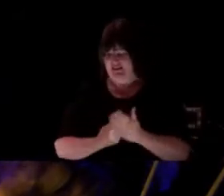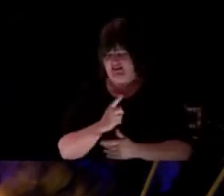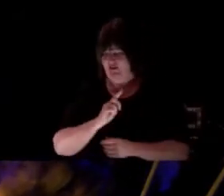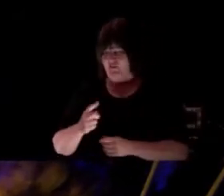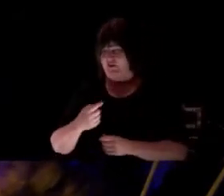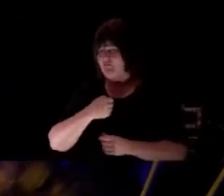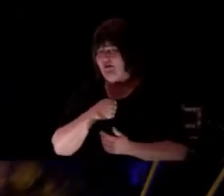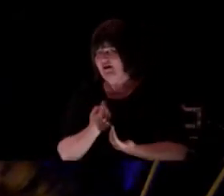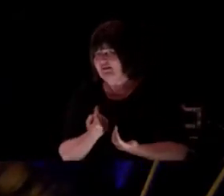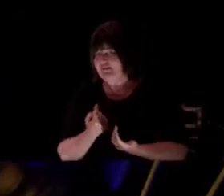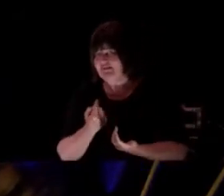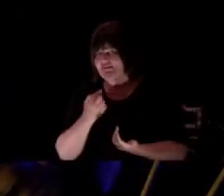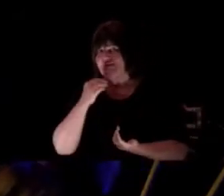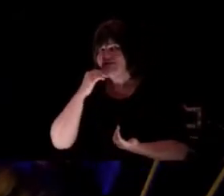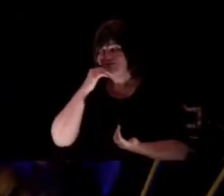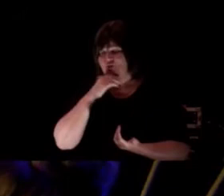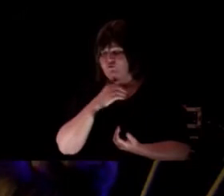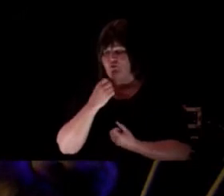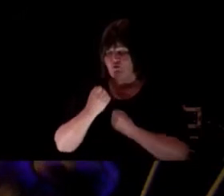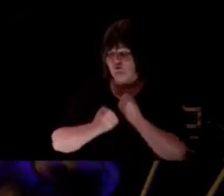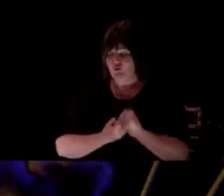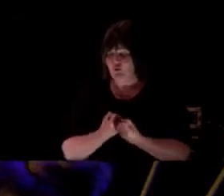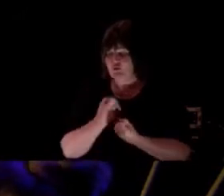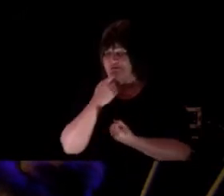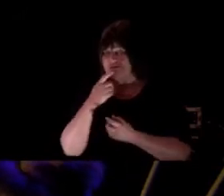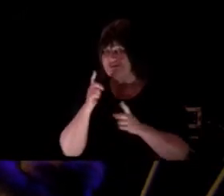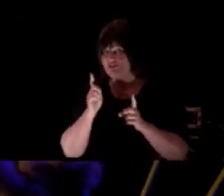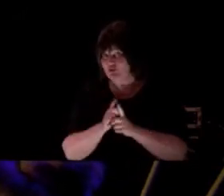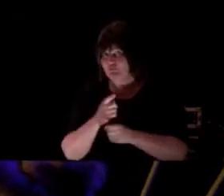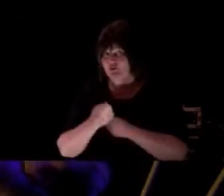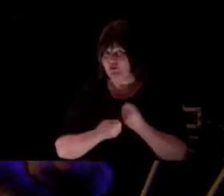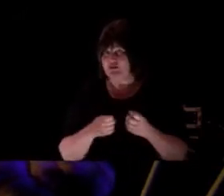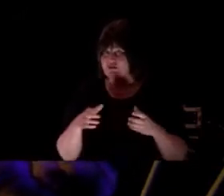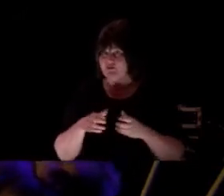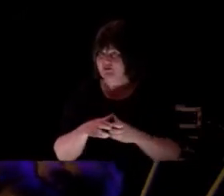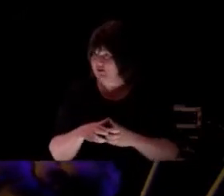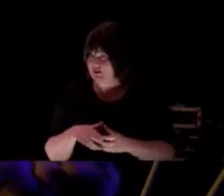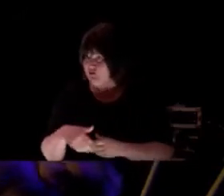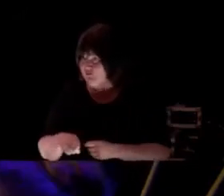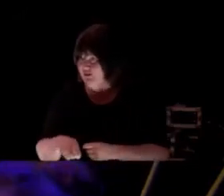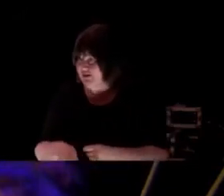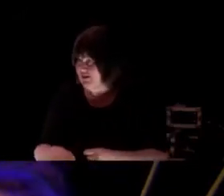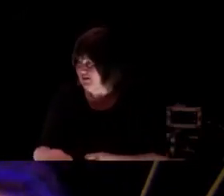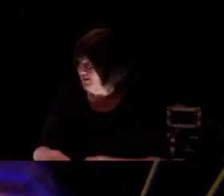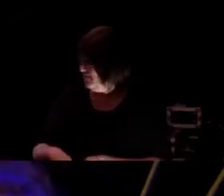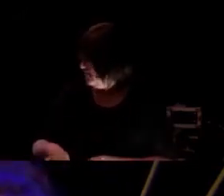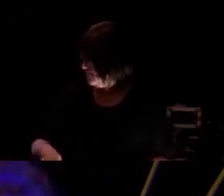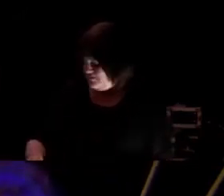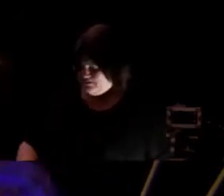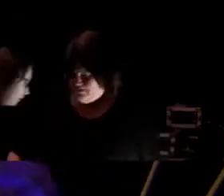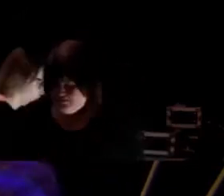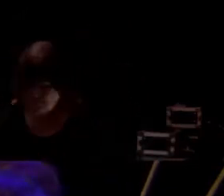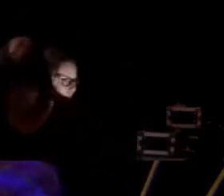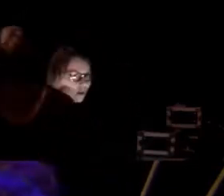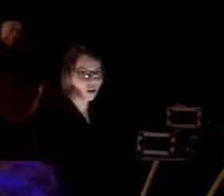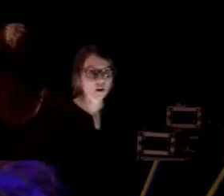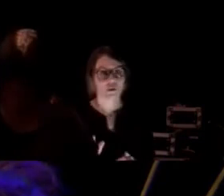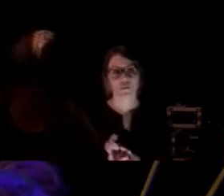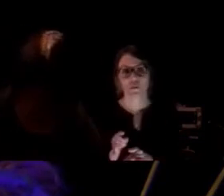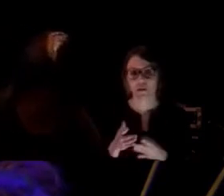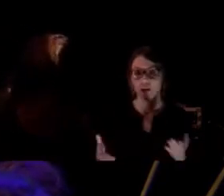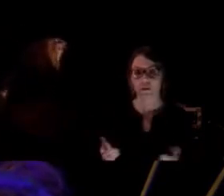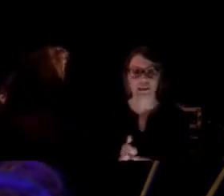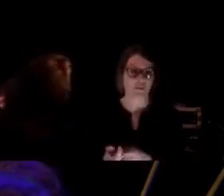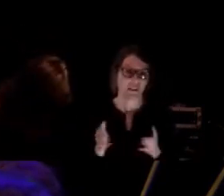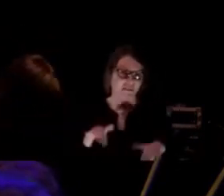når folk gjør og sier sånn som de gjør i de møtene. Og da tror jeg det, at vold og overgrep er vanlig også, og at det ikke er